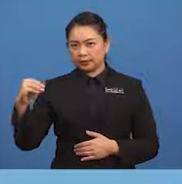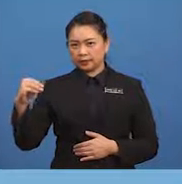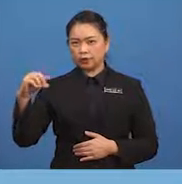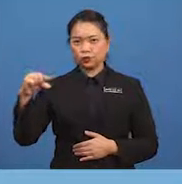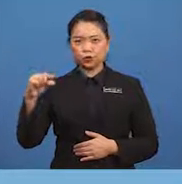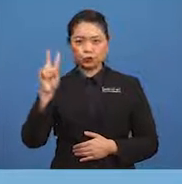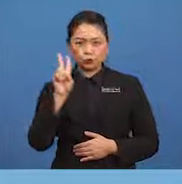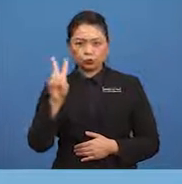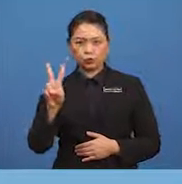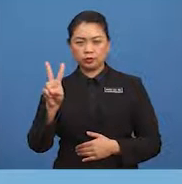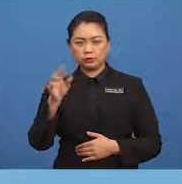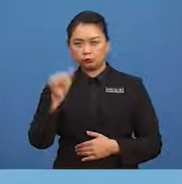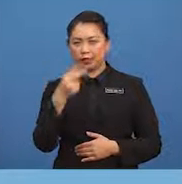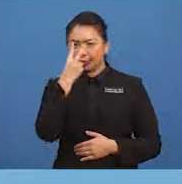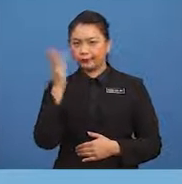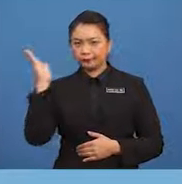G2.